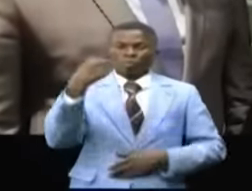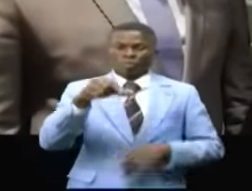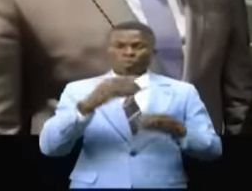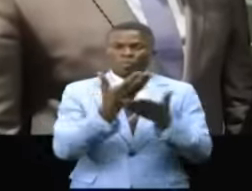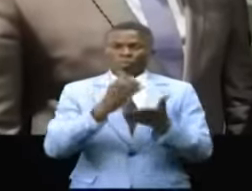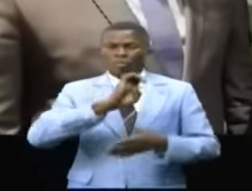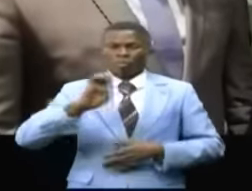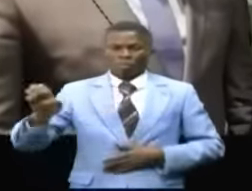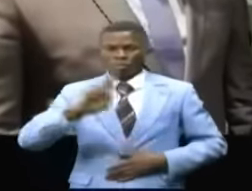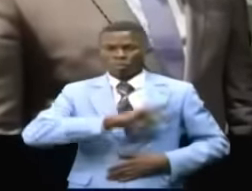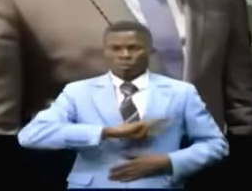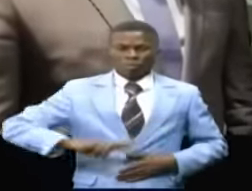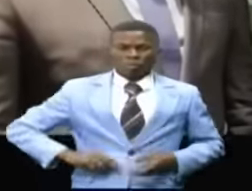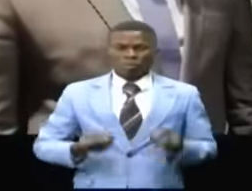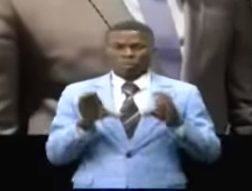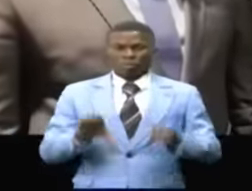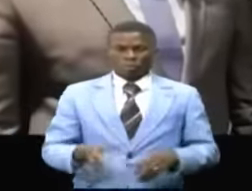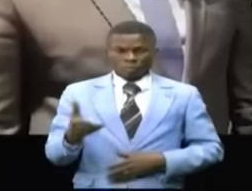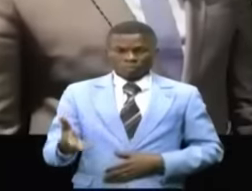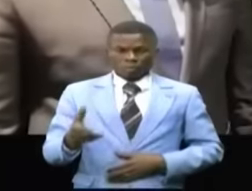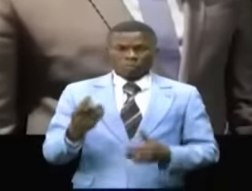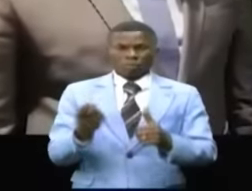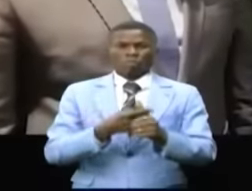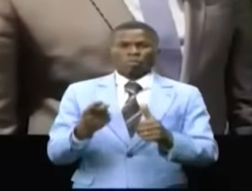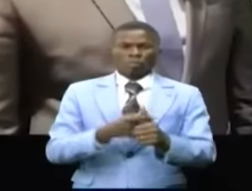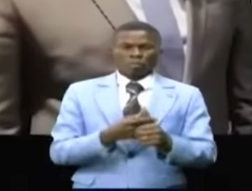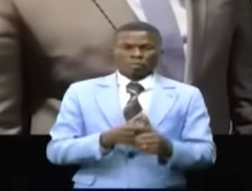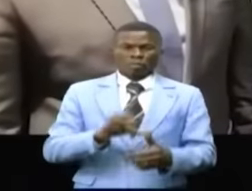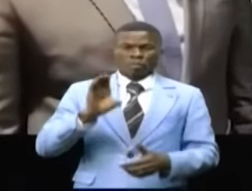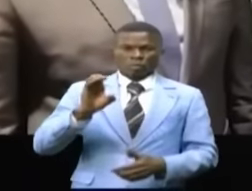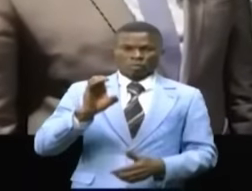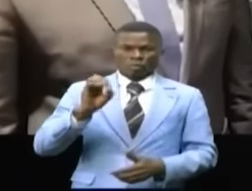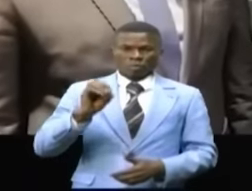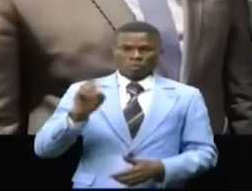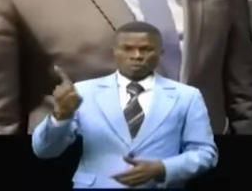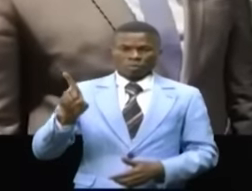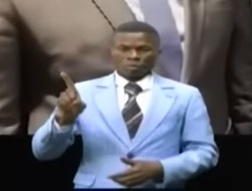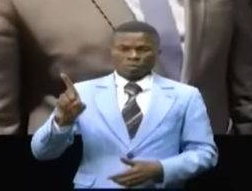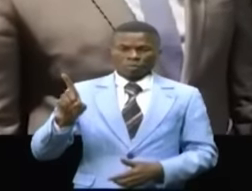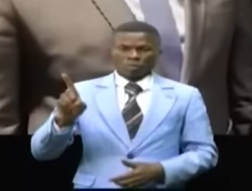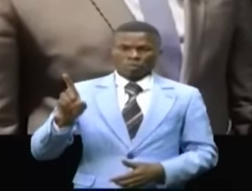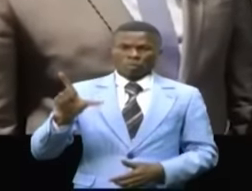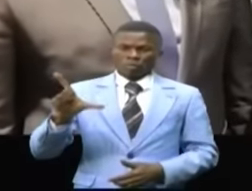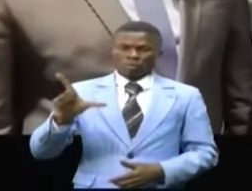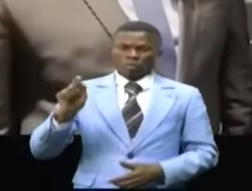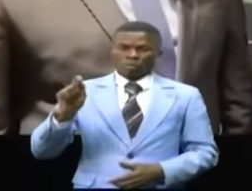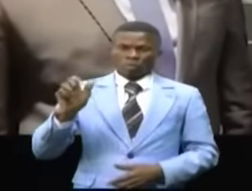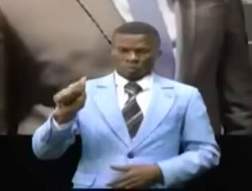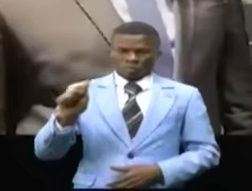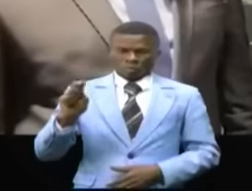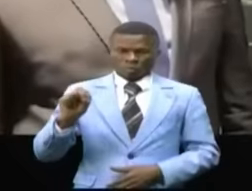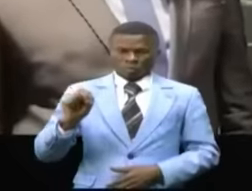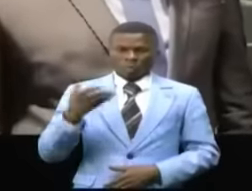l'est de la République démocratique du Congo, notamment le coltan. Et donc, nous attendons